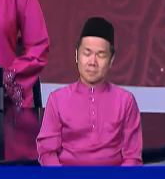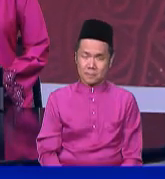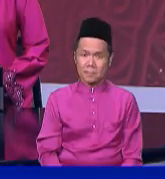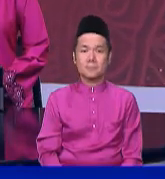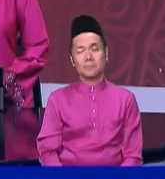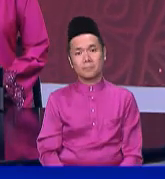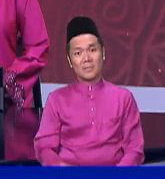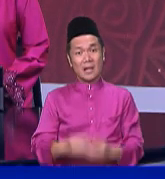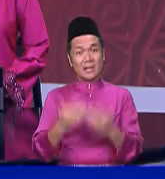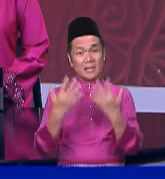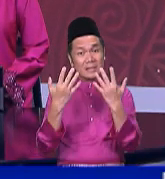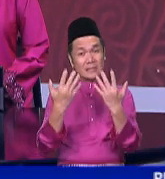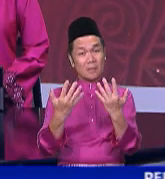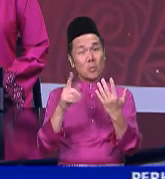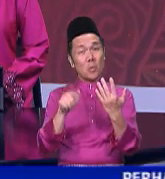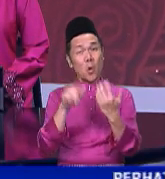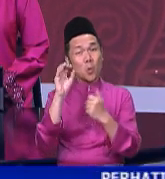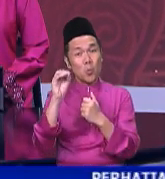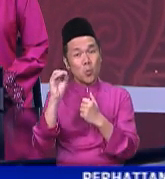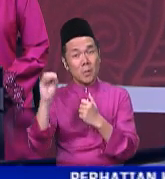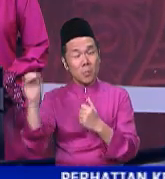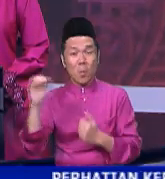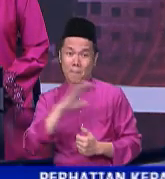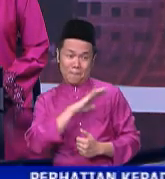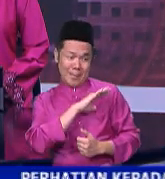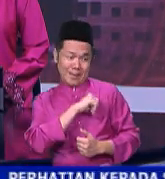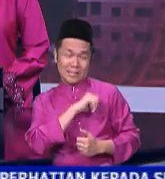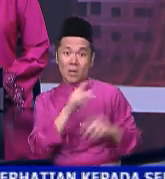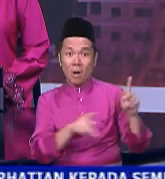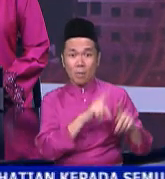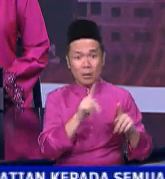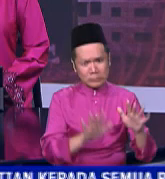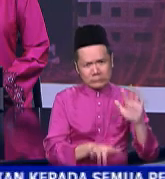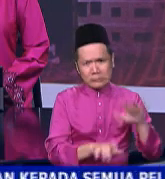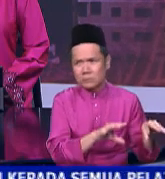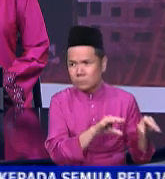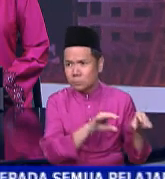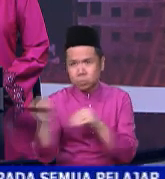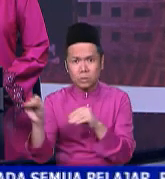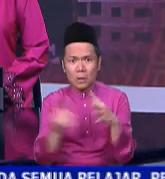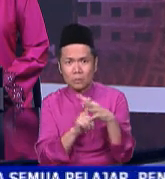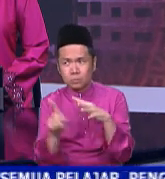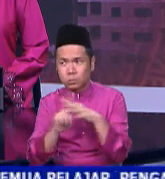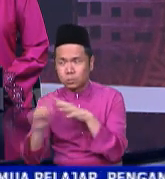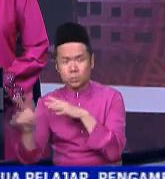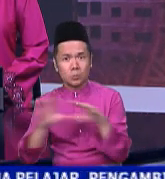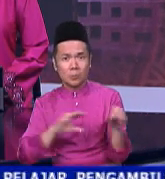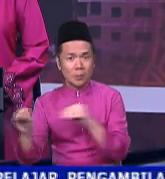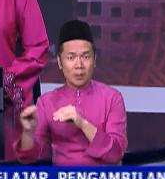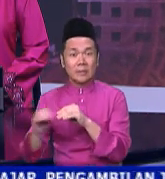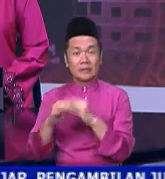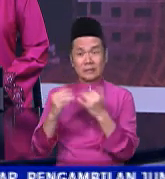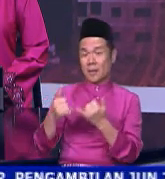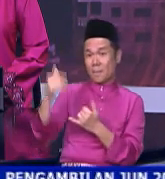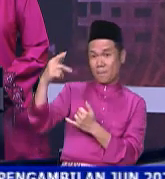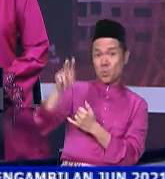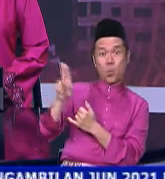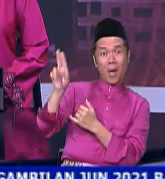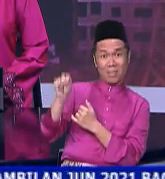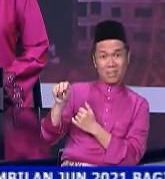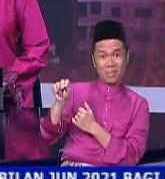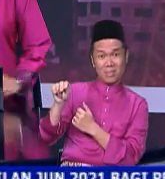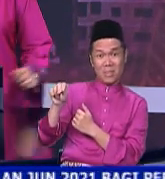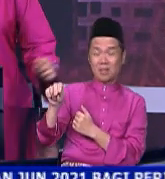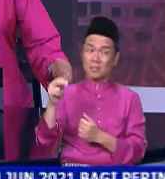Ya, kira-kira 10,000 lagi rakyat Palestin terpaksa meninggalkan kediaman mereka di Gaza. Pertubuhan Bangsa Bersatu PBB